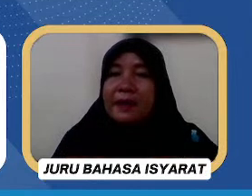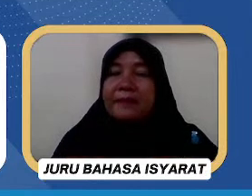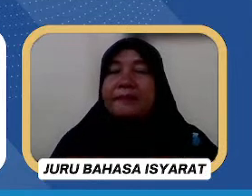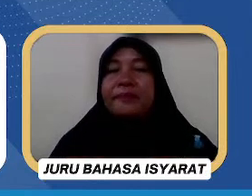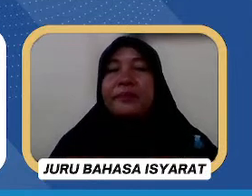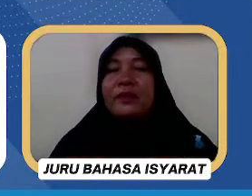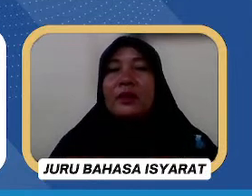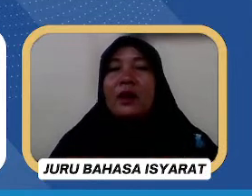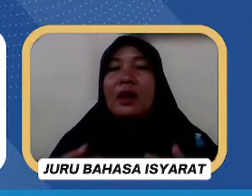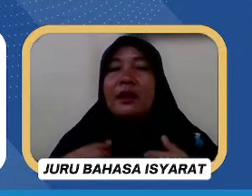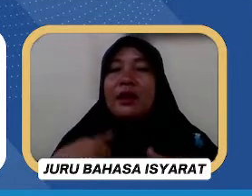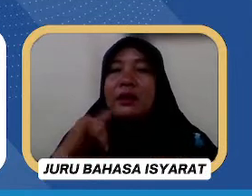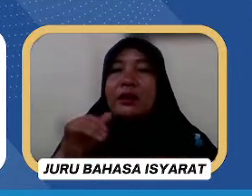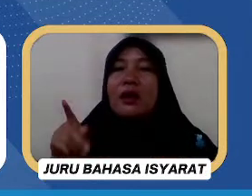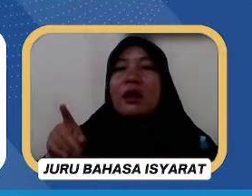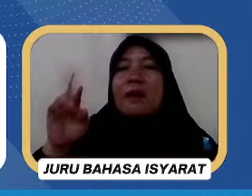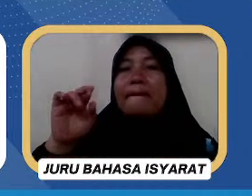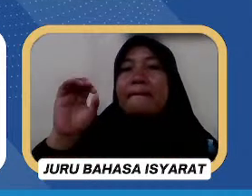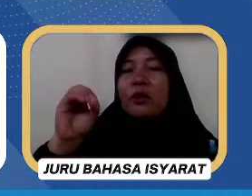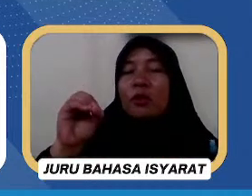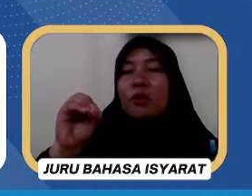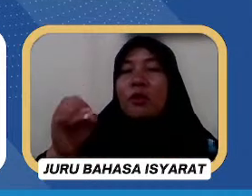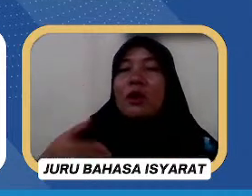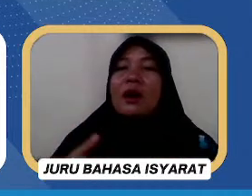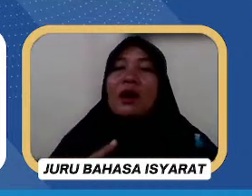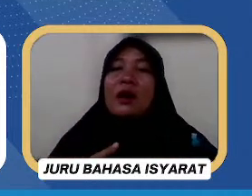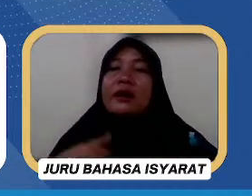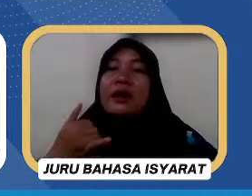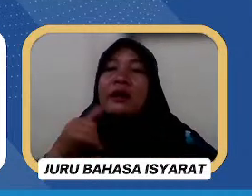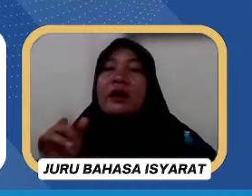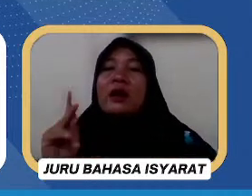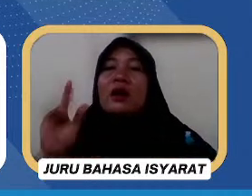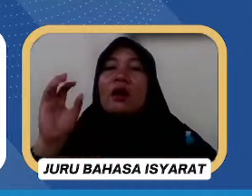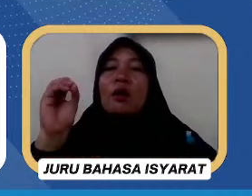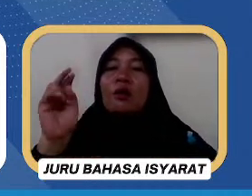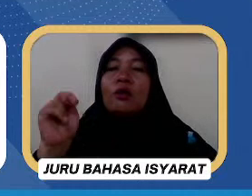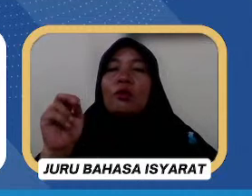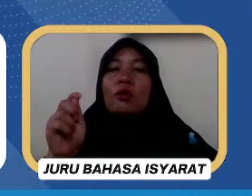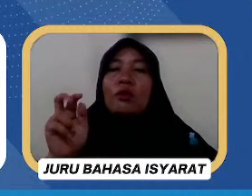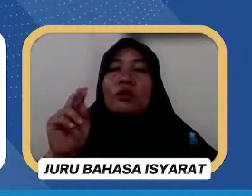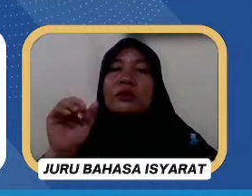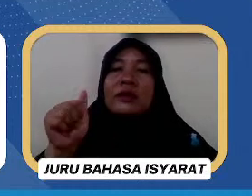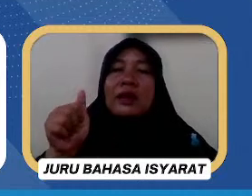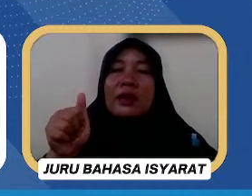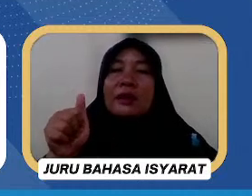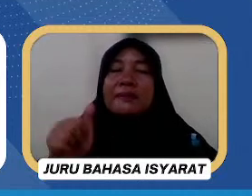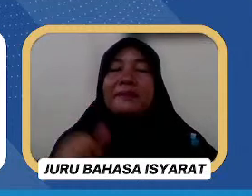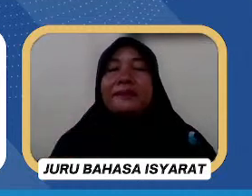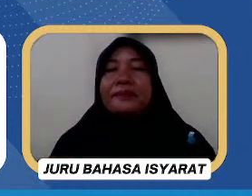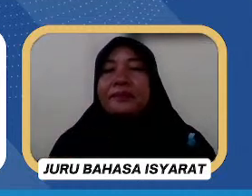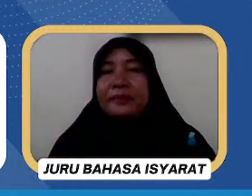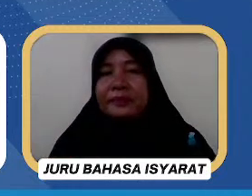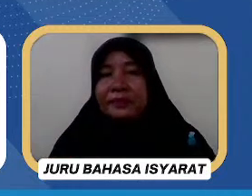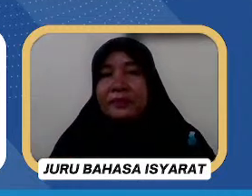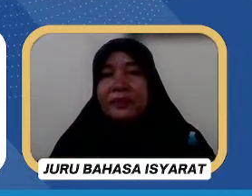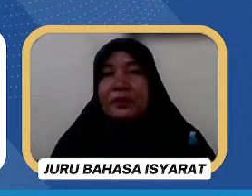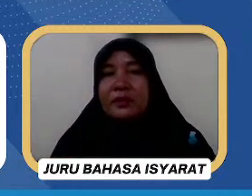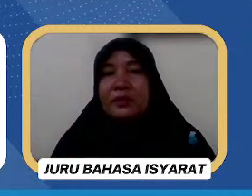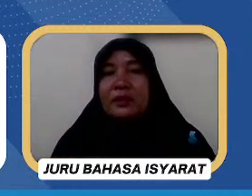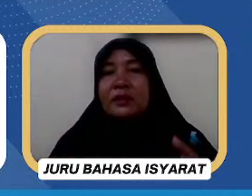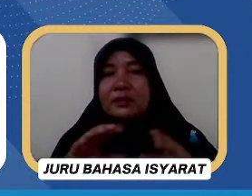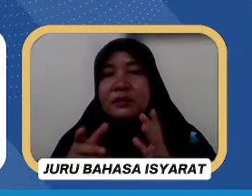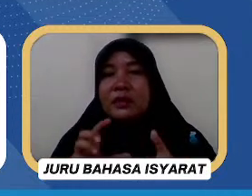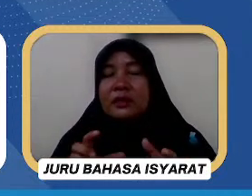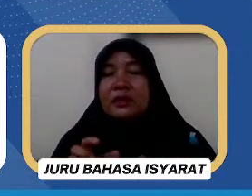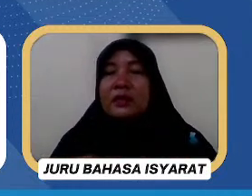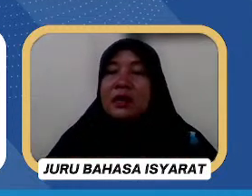komentar, atas gotong royong pengguna digital yang terus berjuang bersama-sama agar ini viral, agar